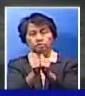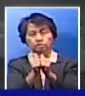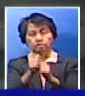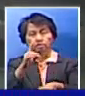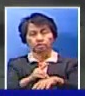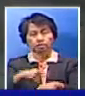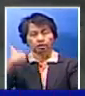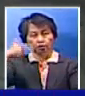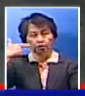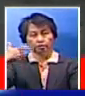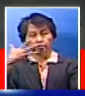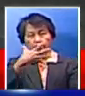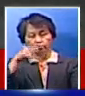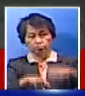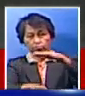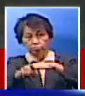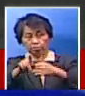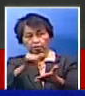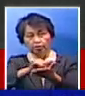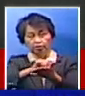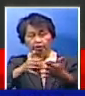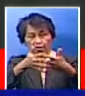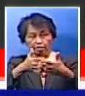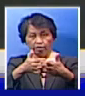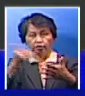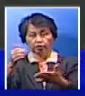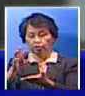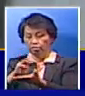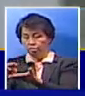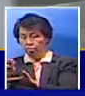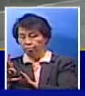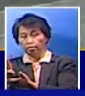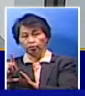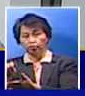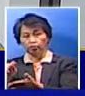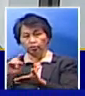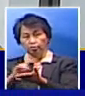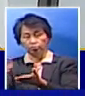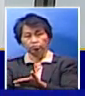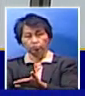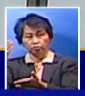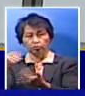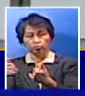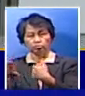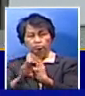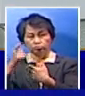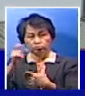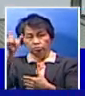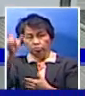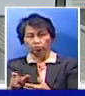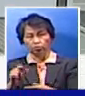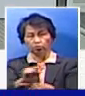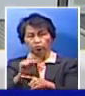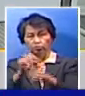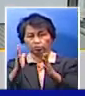di London dan juga subway di New York. Sekaligus perkhidmatan MRT yang mula beroperasi pada Isnin lepas beri makna cukup besar kepada seorang pengguna